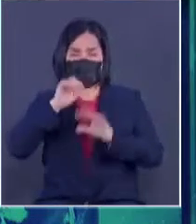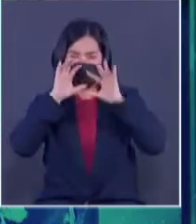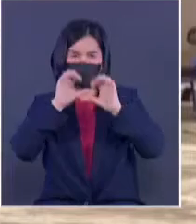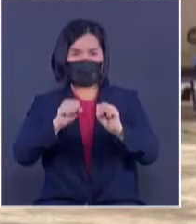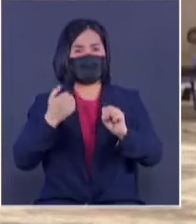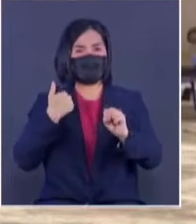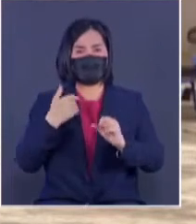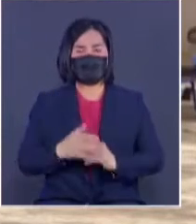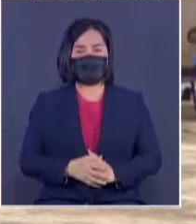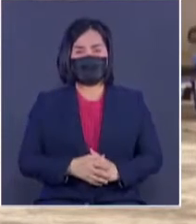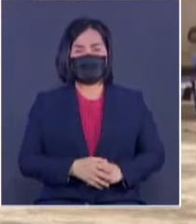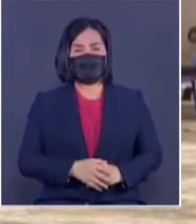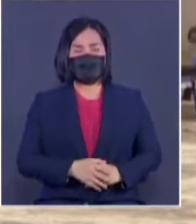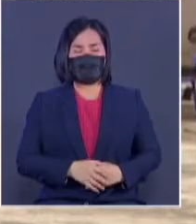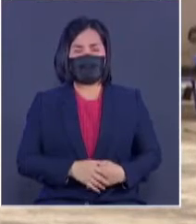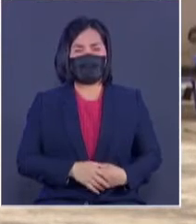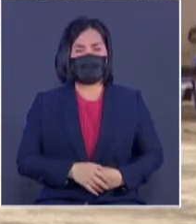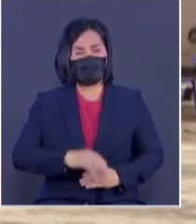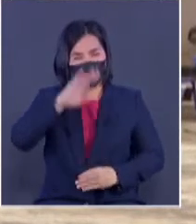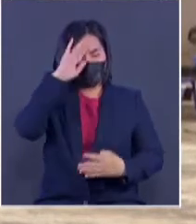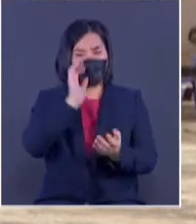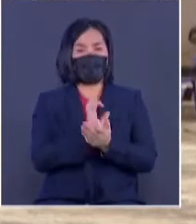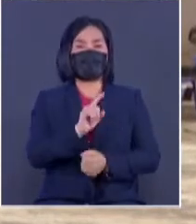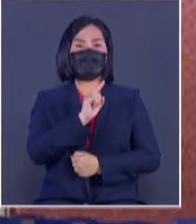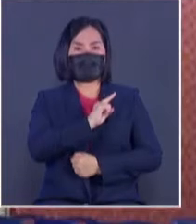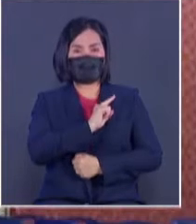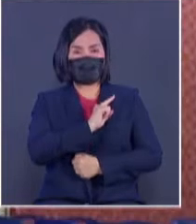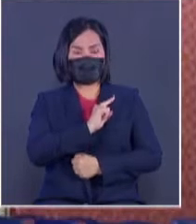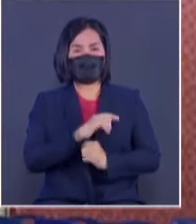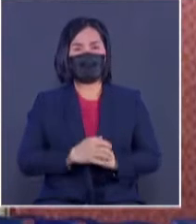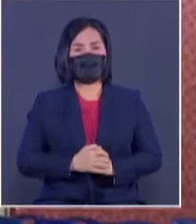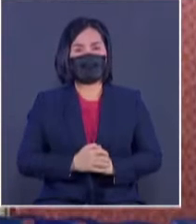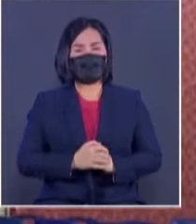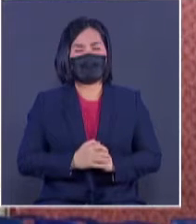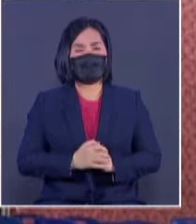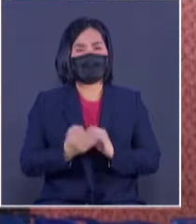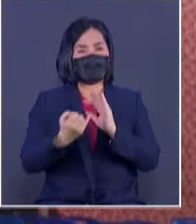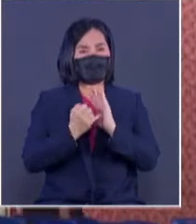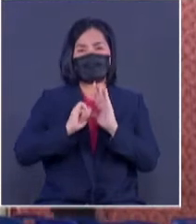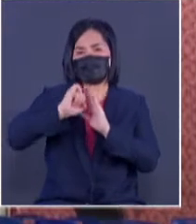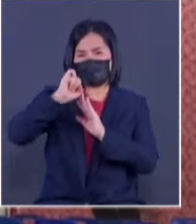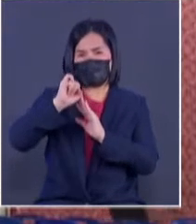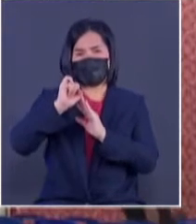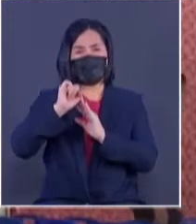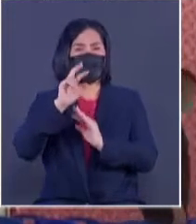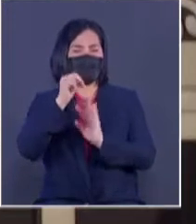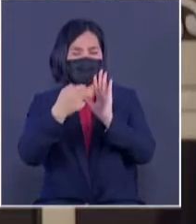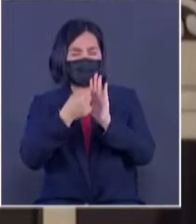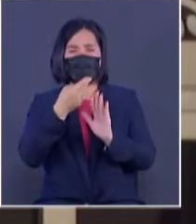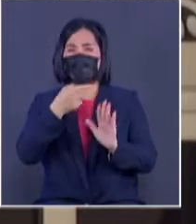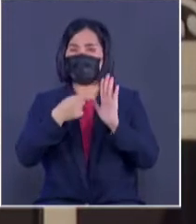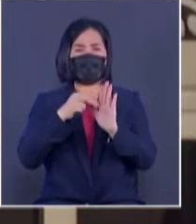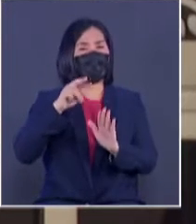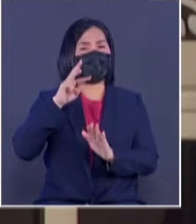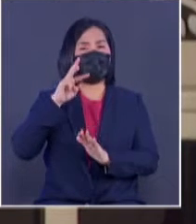ะพนักงานสอบสวนสถานีตำรวจภูธรนาหวายจังหวัดเชียงใหม่เตรียมขอศาลอนุมัติออกหมายจับ